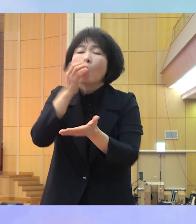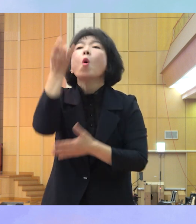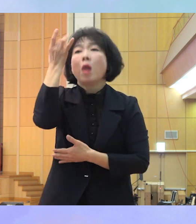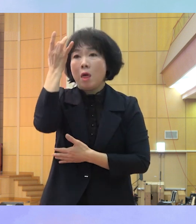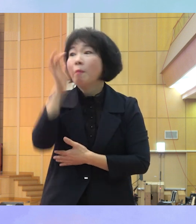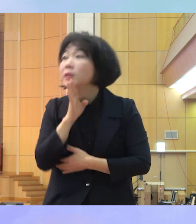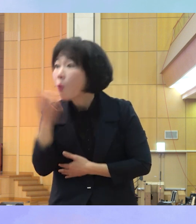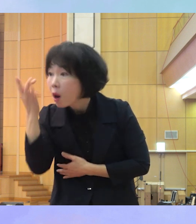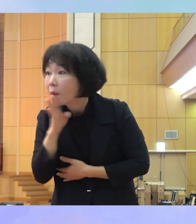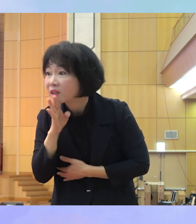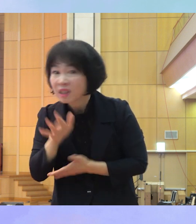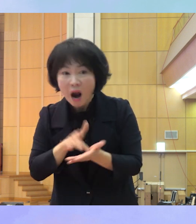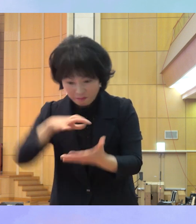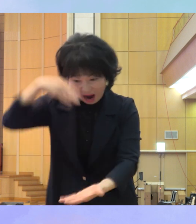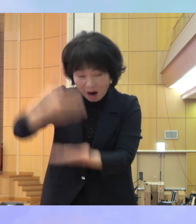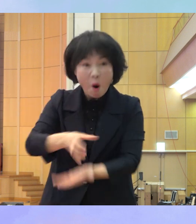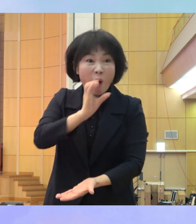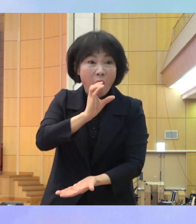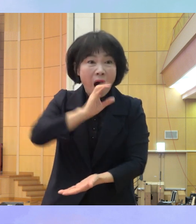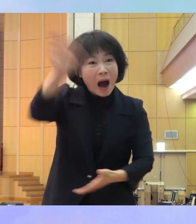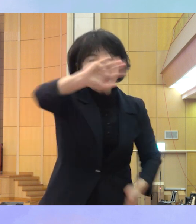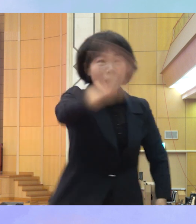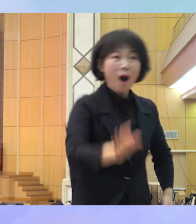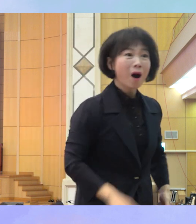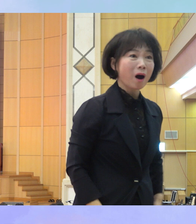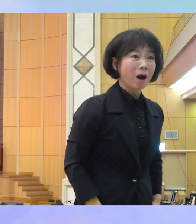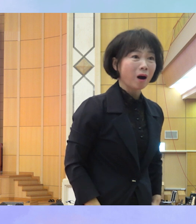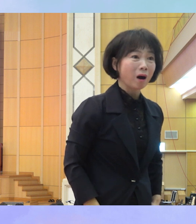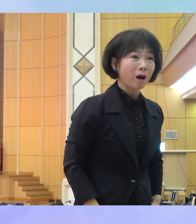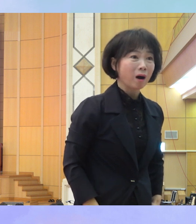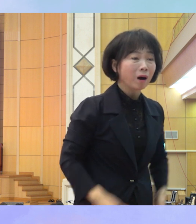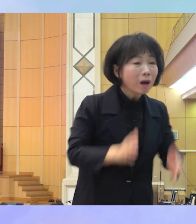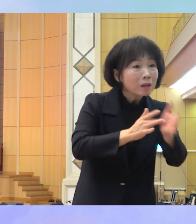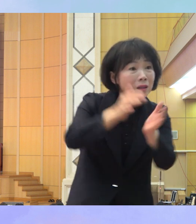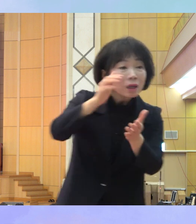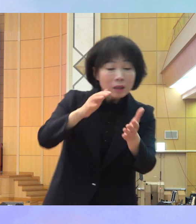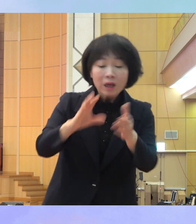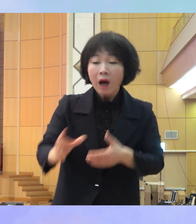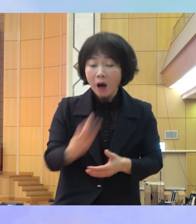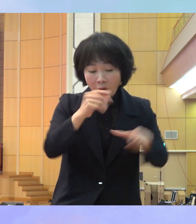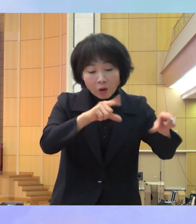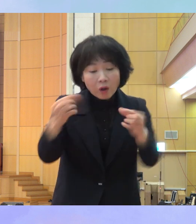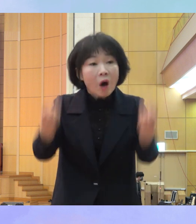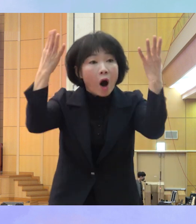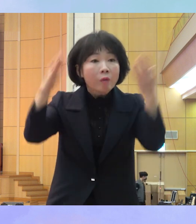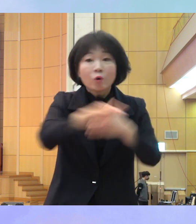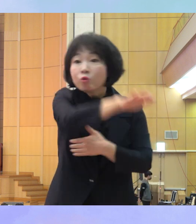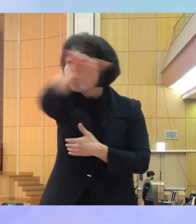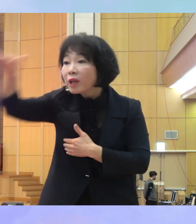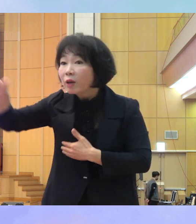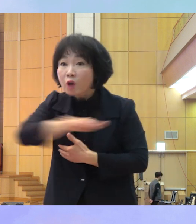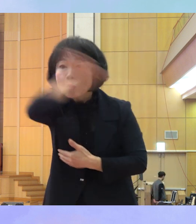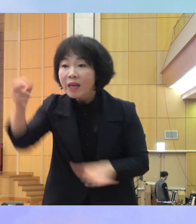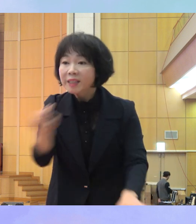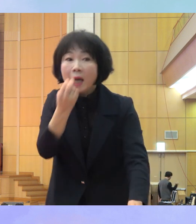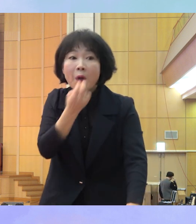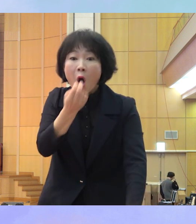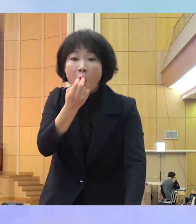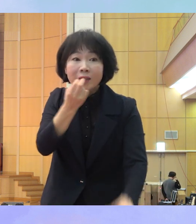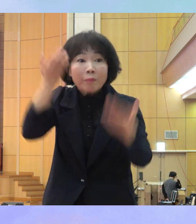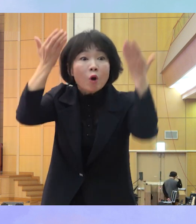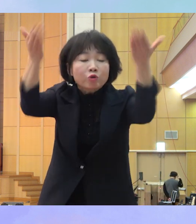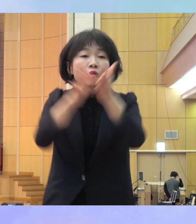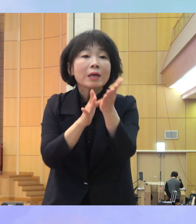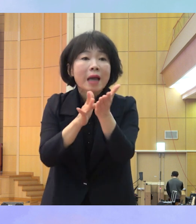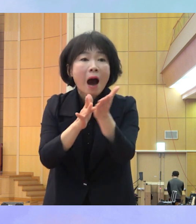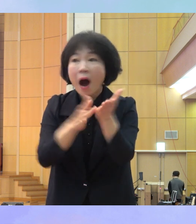아닙니다. 이 성찬은 바로 우리에게 생명에 주는